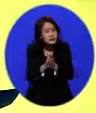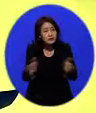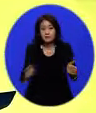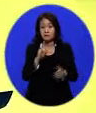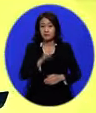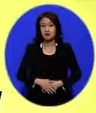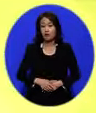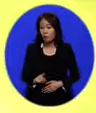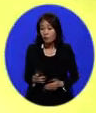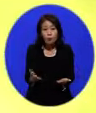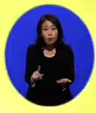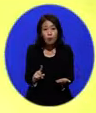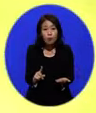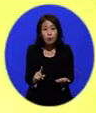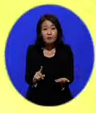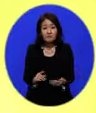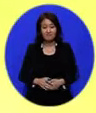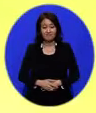이거.